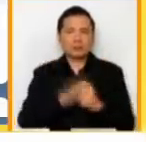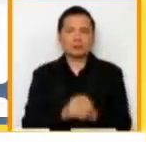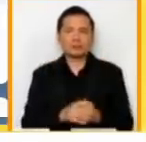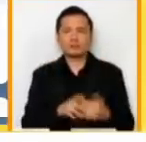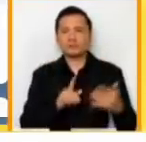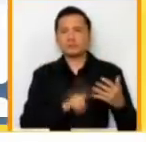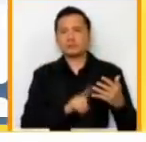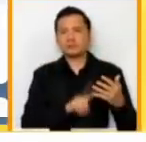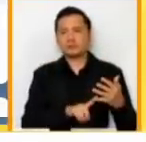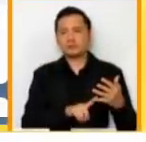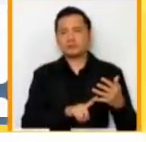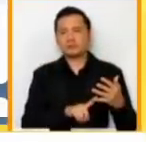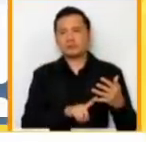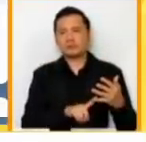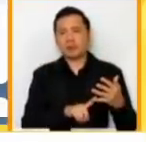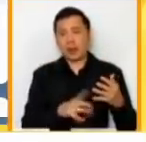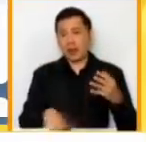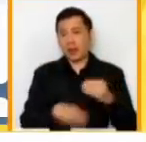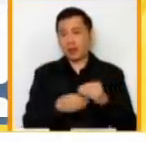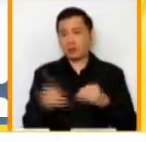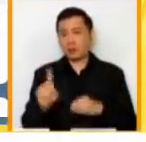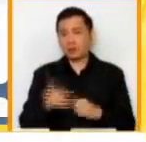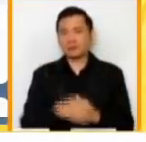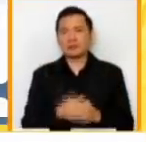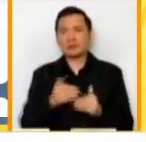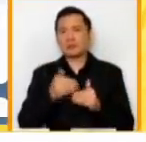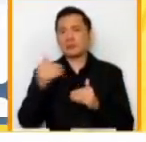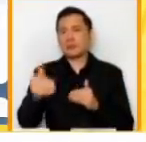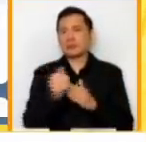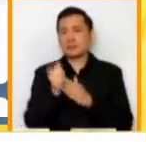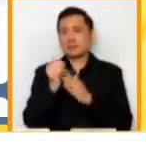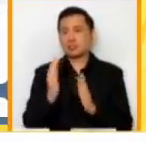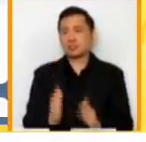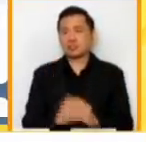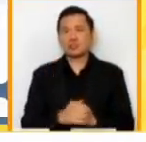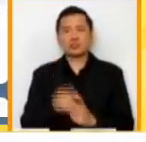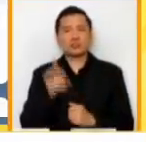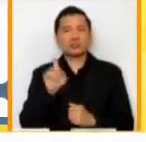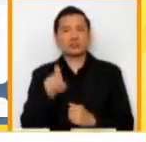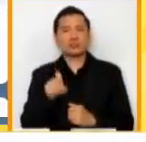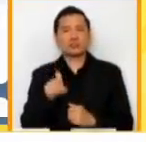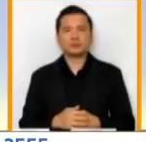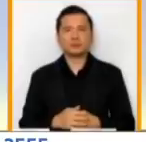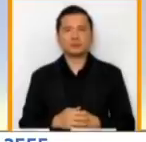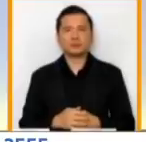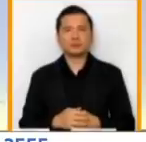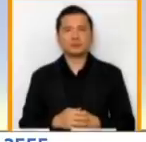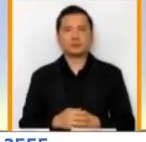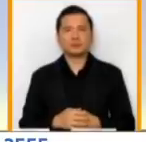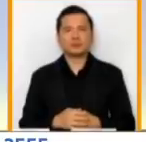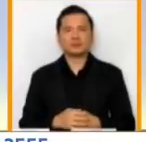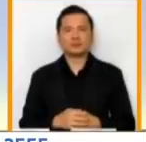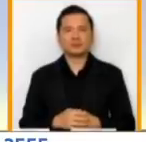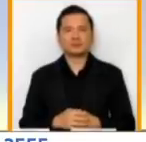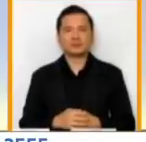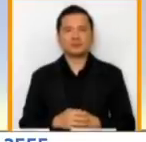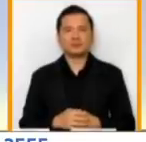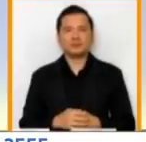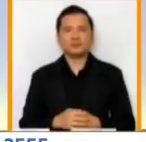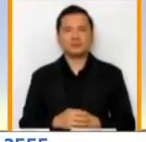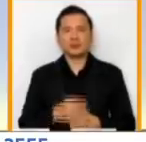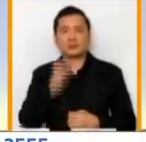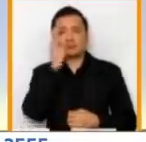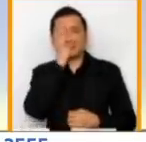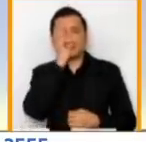Escalora. Dagdag pa niya, sana raw yung susunod na mga mamumuno ay hindi mangungurakot. Mas dumami pa ang mga Pilipinong walang